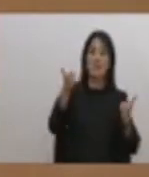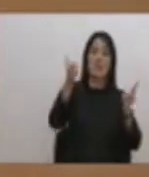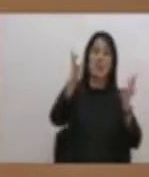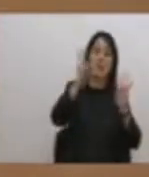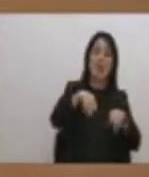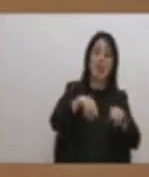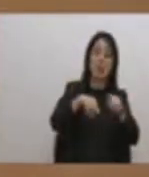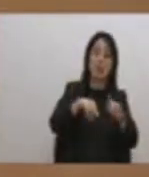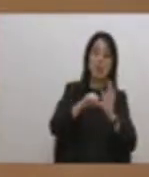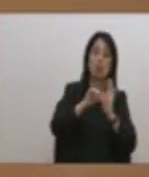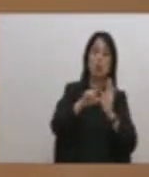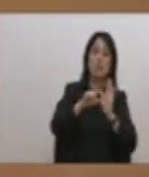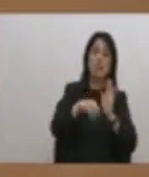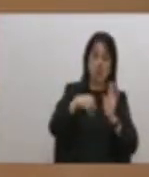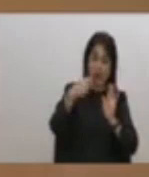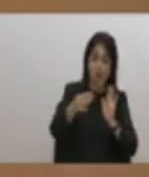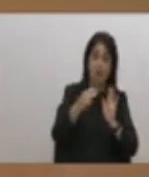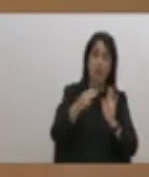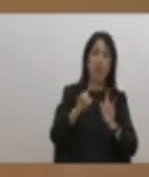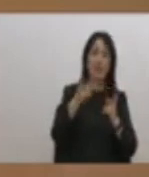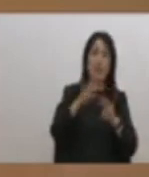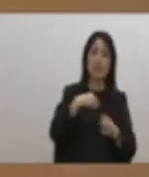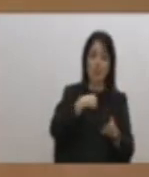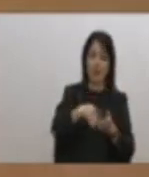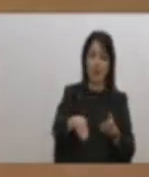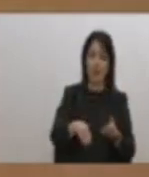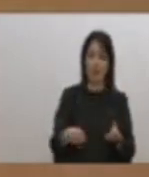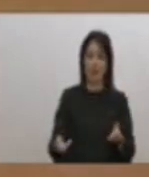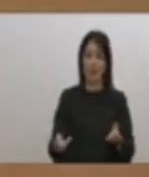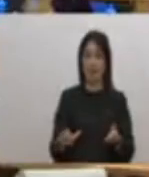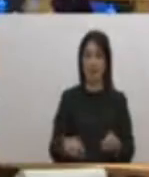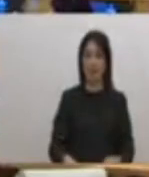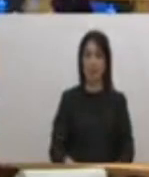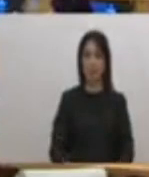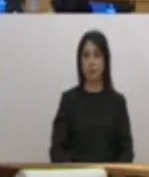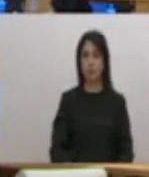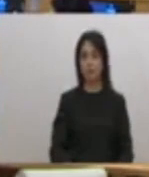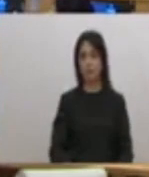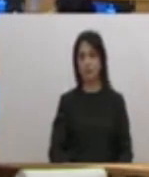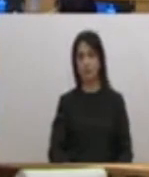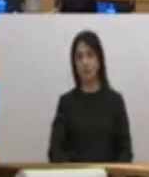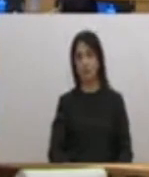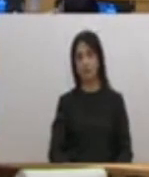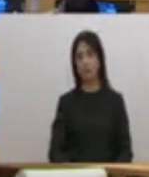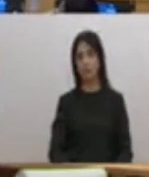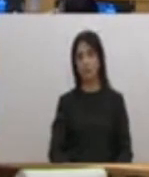აკეთებს სუბსიდირებას. აი ეს არის სიმართლე და ნუ შეკავთ საზოგადო